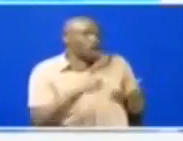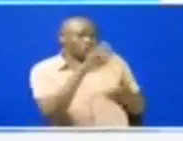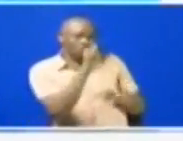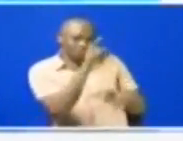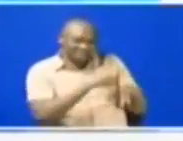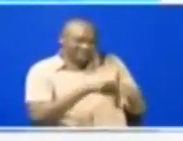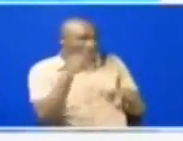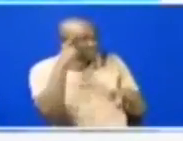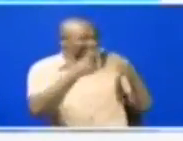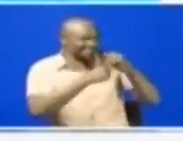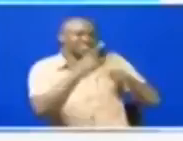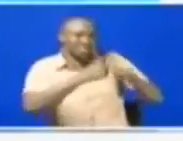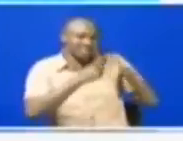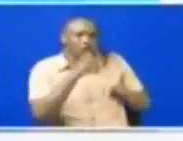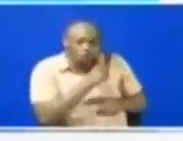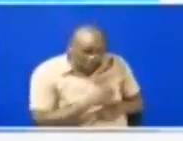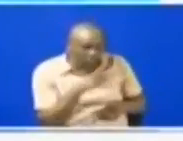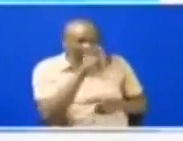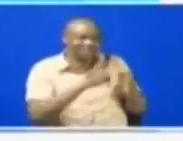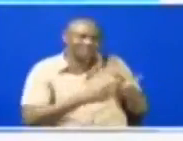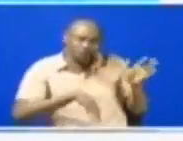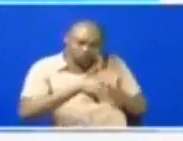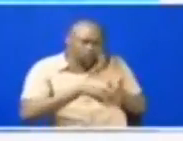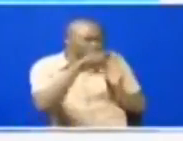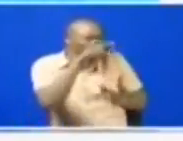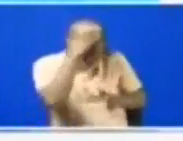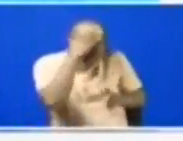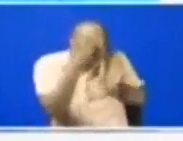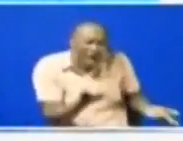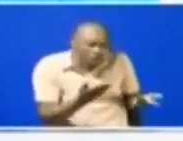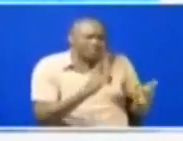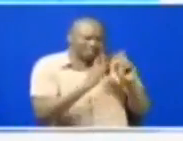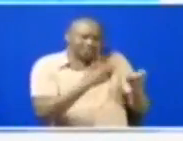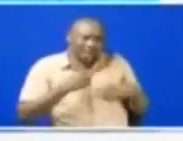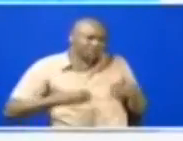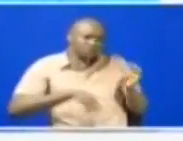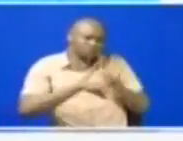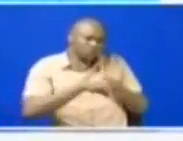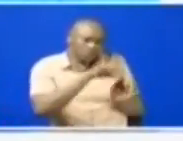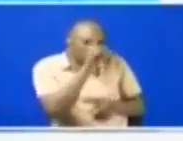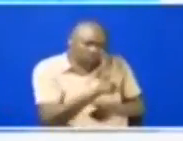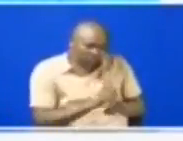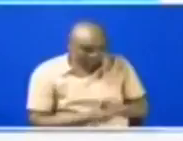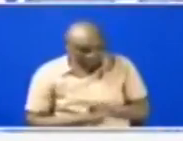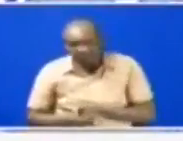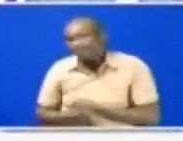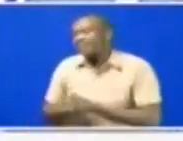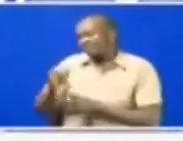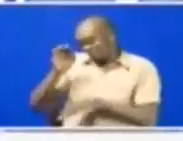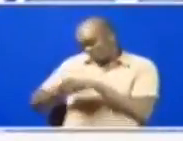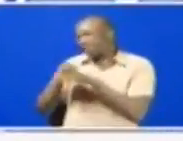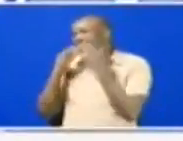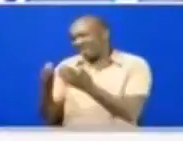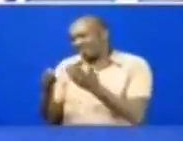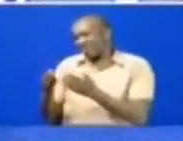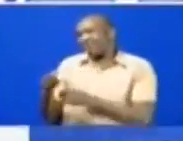uwe sijui miaka 6 hivi ndio ulianza kucheza kandanda. Je, uligundua vipi kwamba una kipaji cha kandanda? Okay, naam, vizuri sana. At